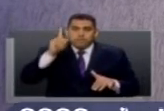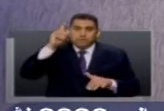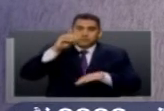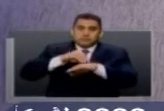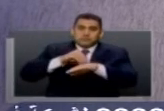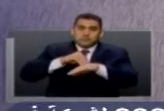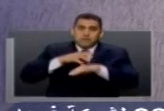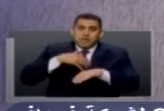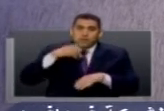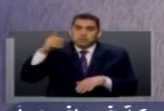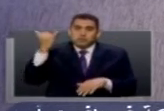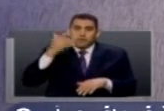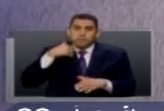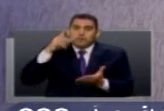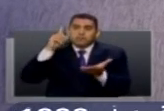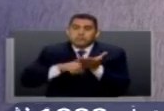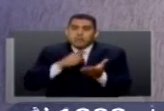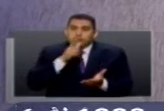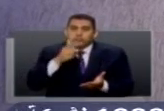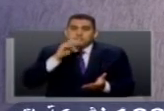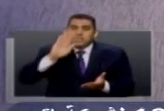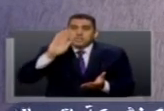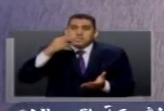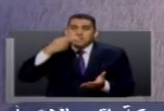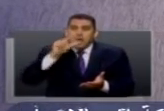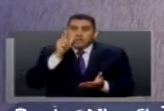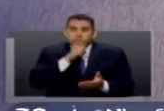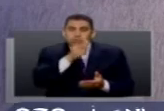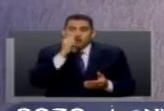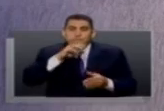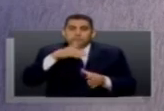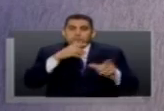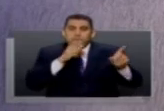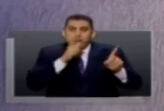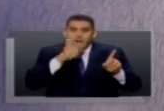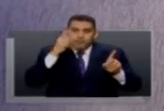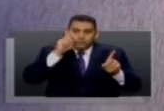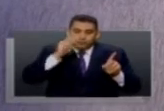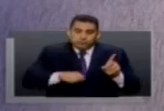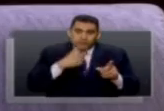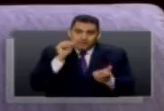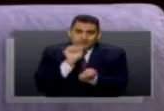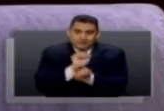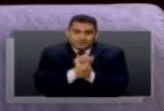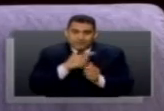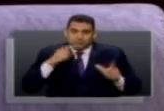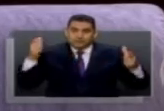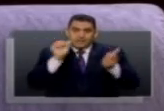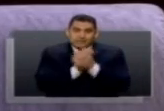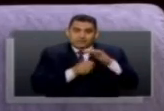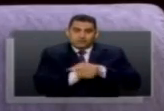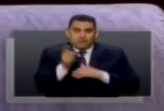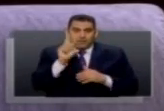ينزلوا على حكم سعد بن معاذ في هذه الجزئيه الاولى ليسوا اسرء كما قال اخي احمد لا طيب هل ممكن نقف عند